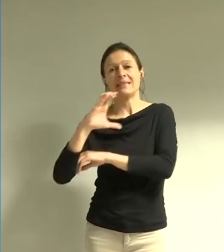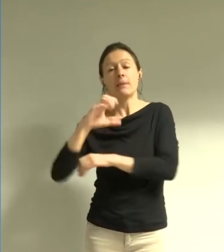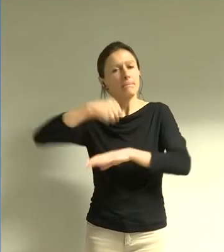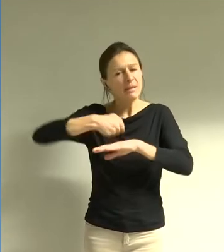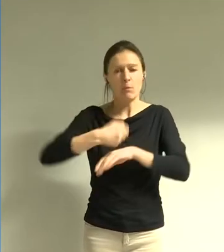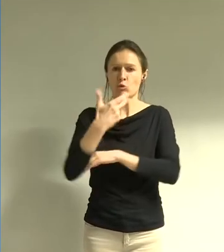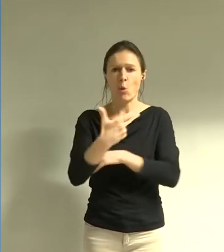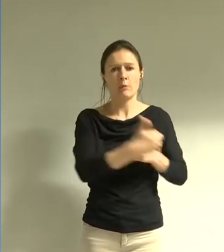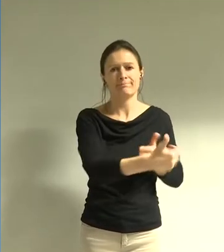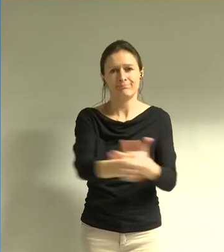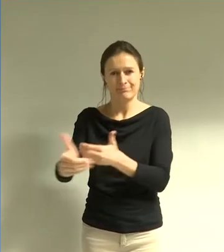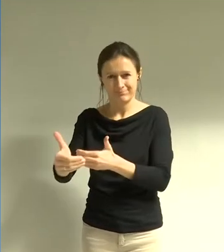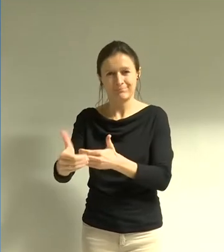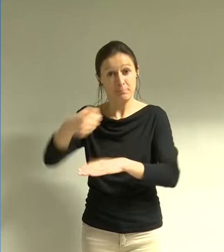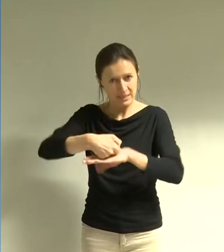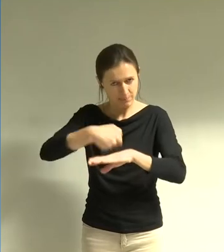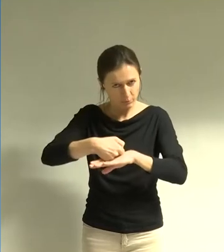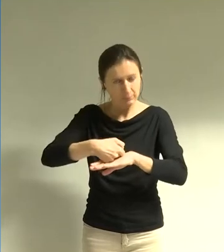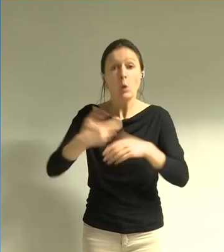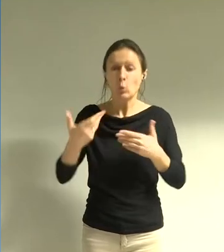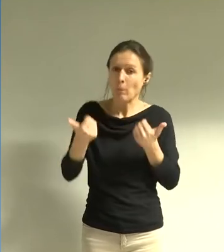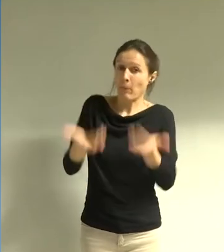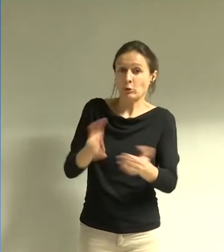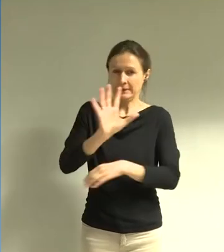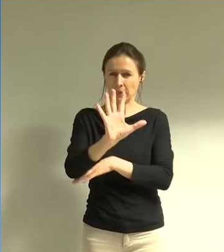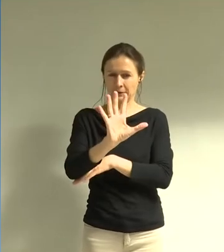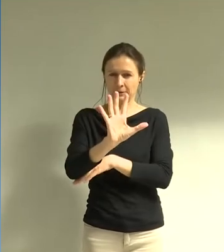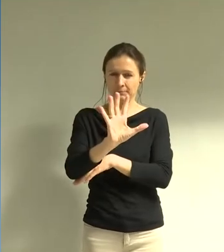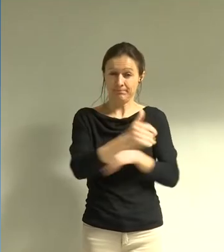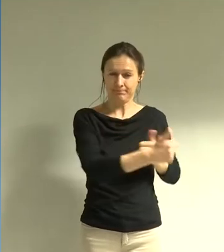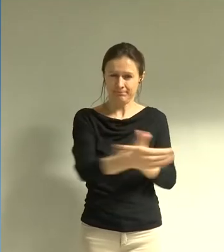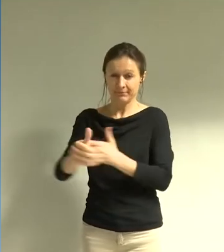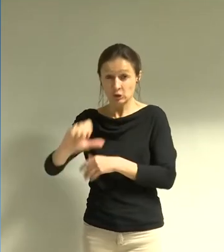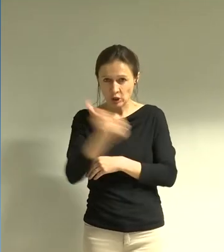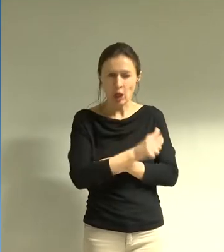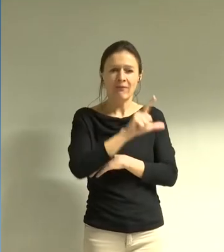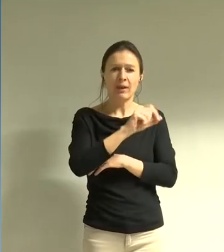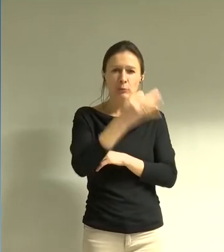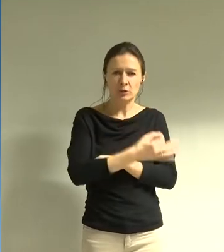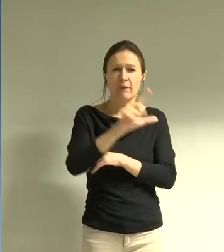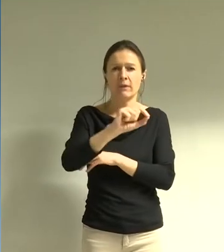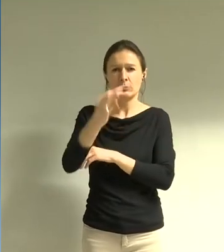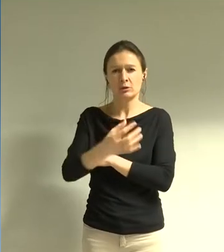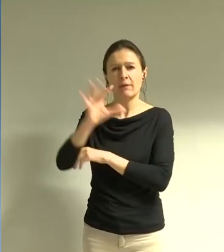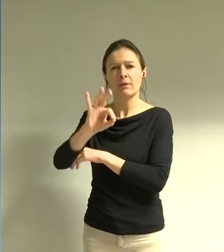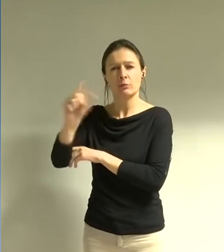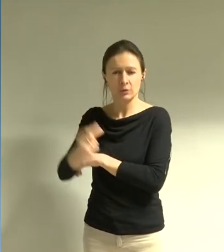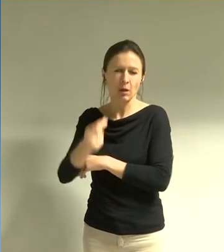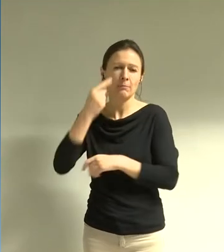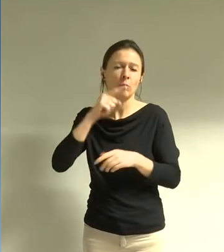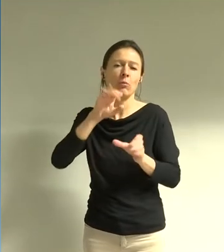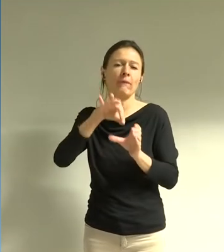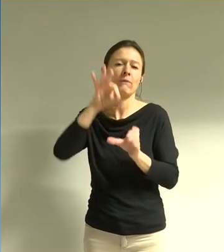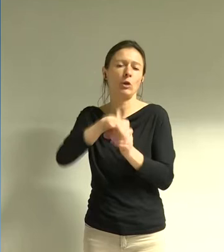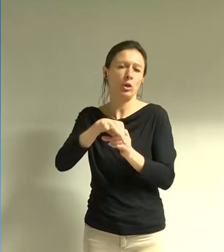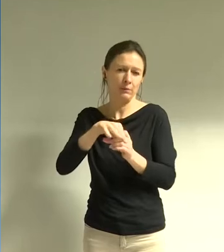ici il en est proposé 5 chacun représentant 20% des voix je précise que les résolutions